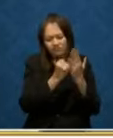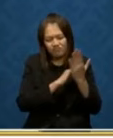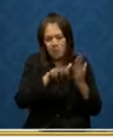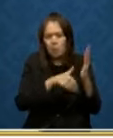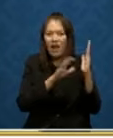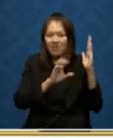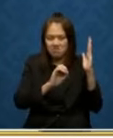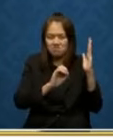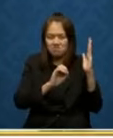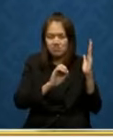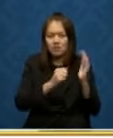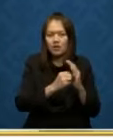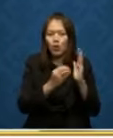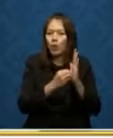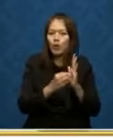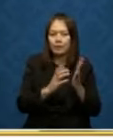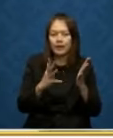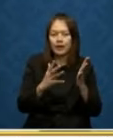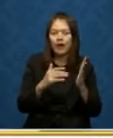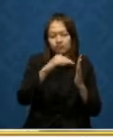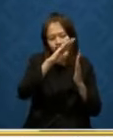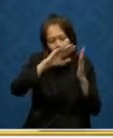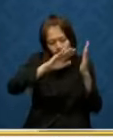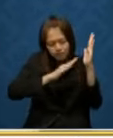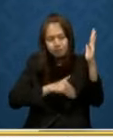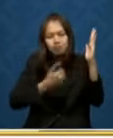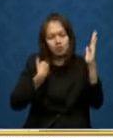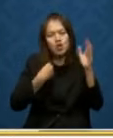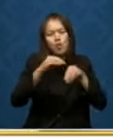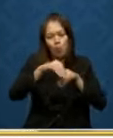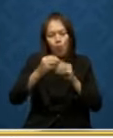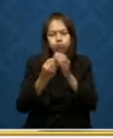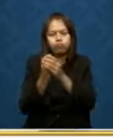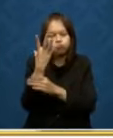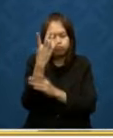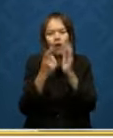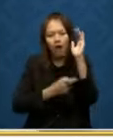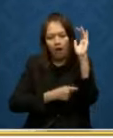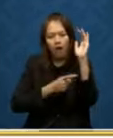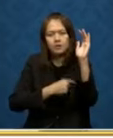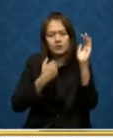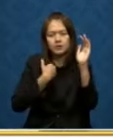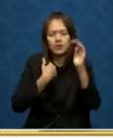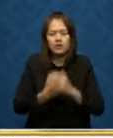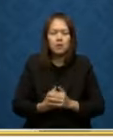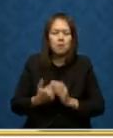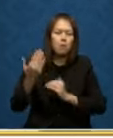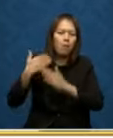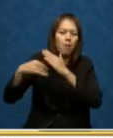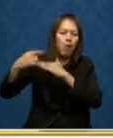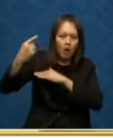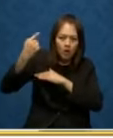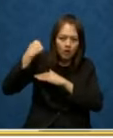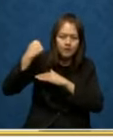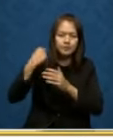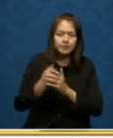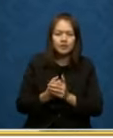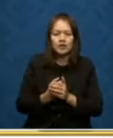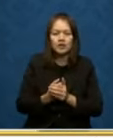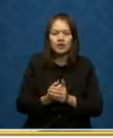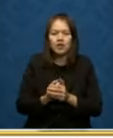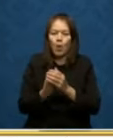ไม่รวมกรุงเทพฯมานครเพราะฉะนั้นเรื่องยางพาราเนี่ยครับมันเป็นผลิตภัณฑ์เมื่อก่อนในอดีตเนี่ยเป็นการเป็น